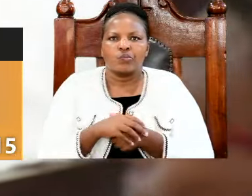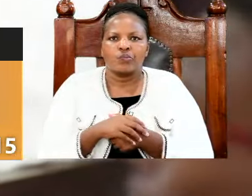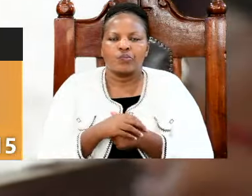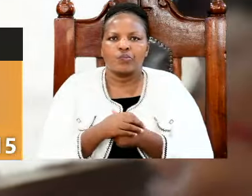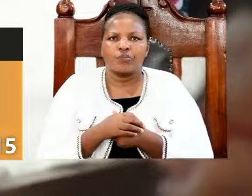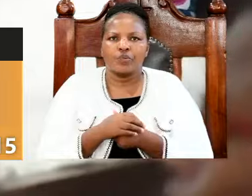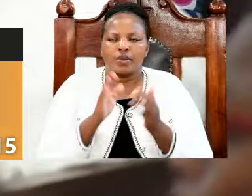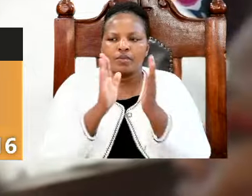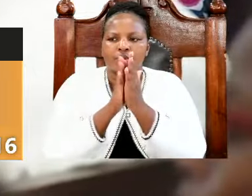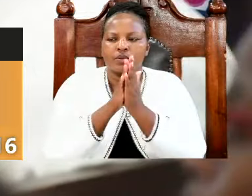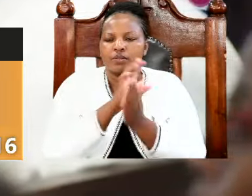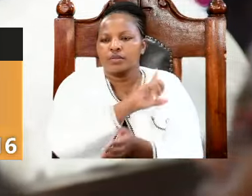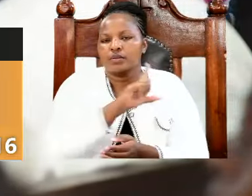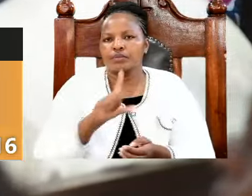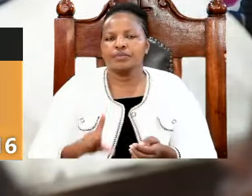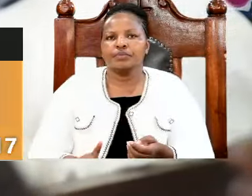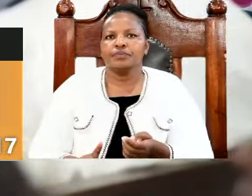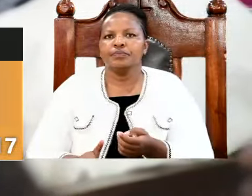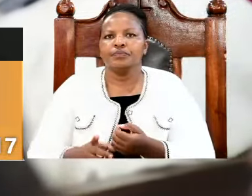Bwana Yesu wasifiwe.